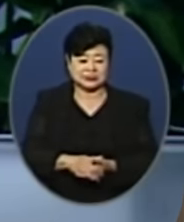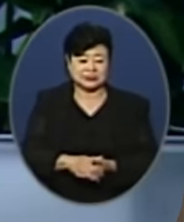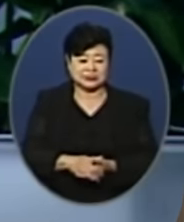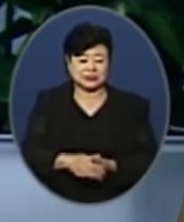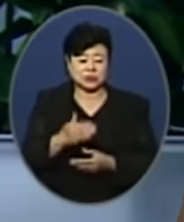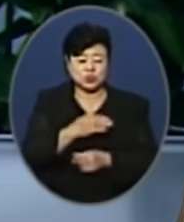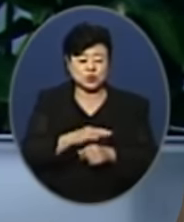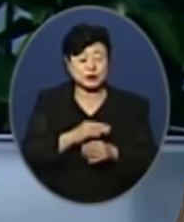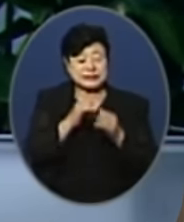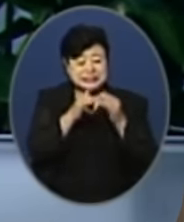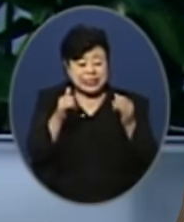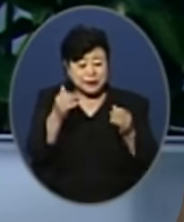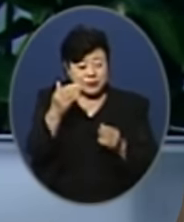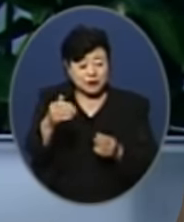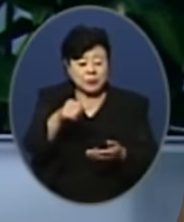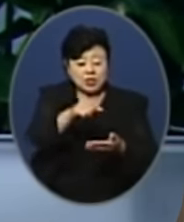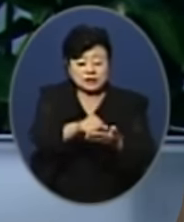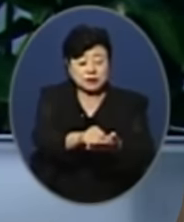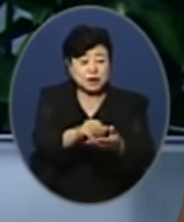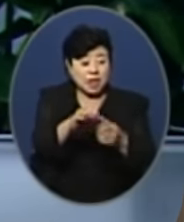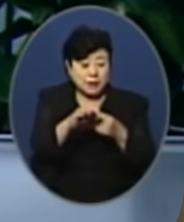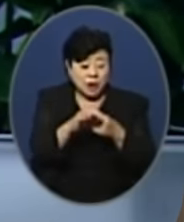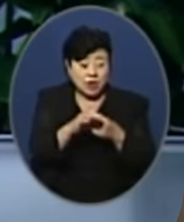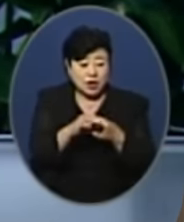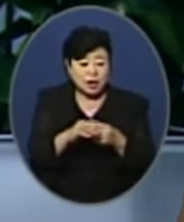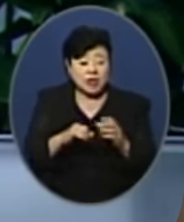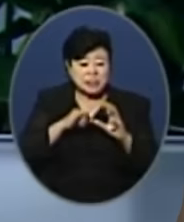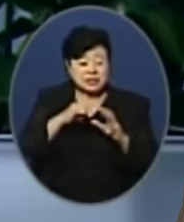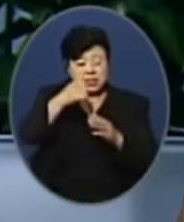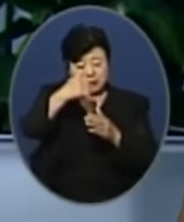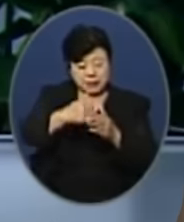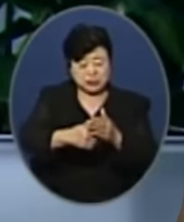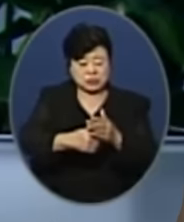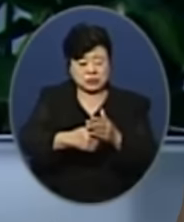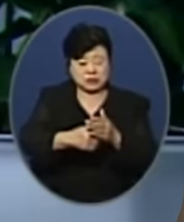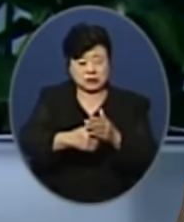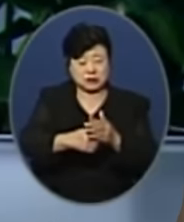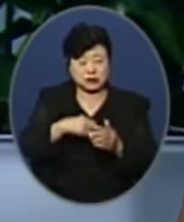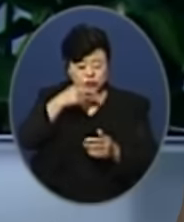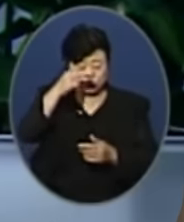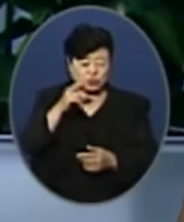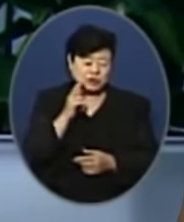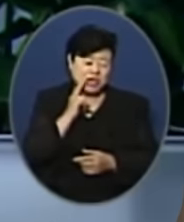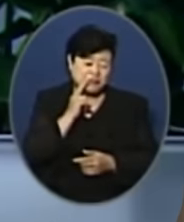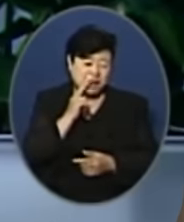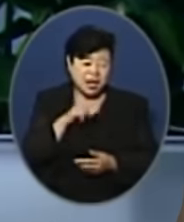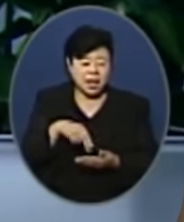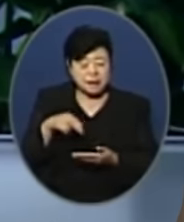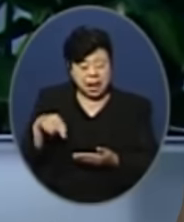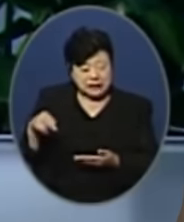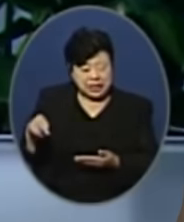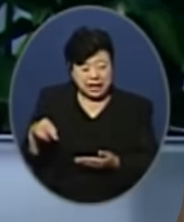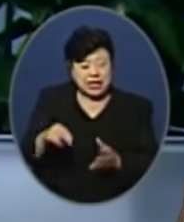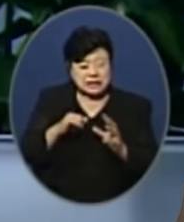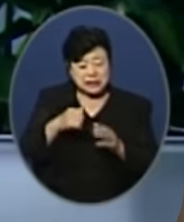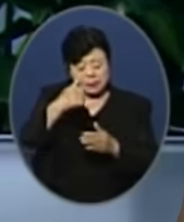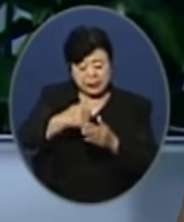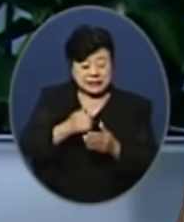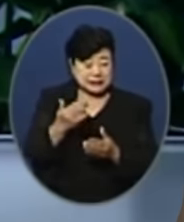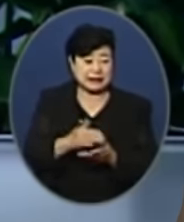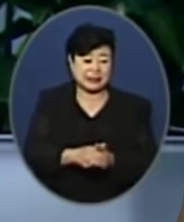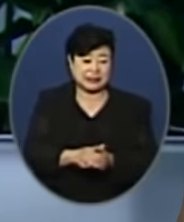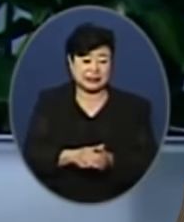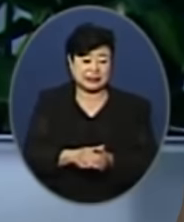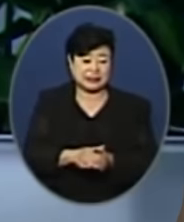육의 사람이 여러분을 점령하면은 세속에 속하고 술 먹고 담배 피고 방탕하고 세상으로 흘러가는